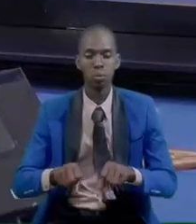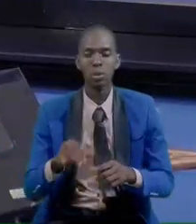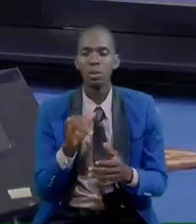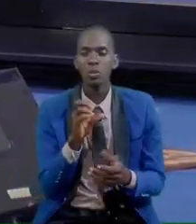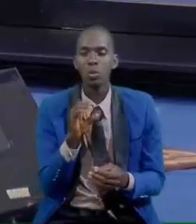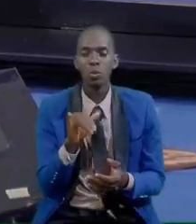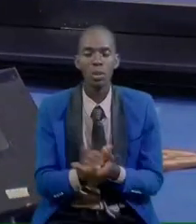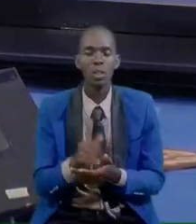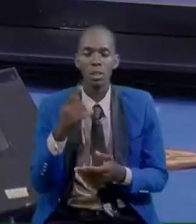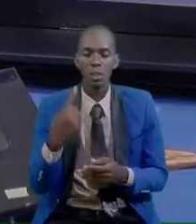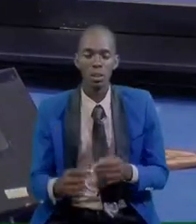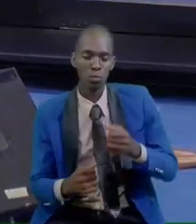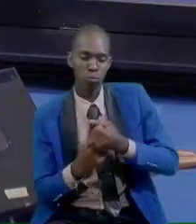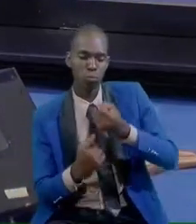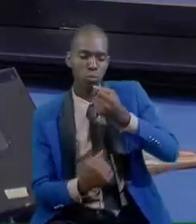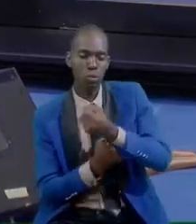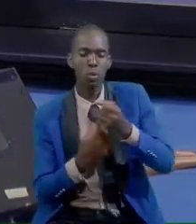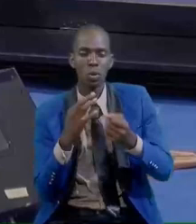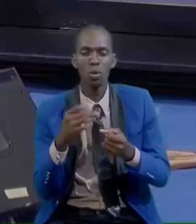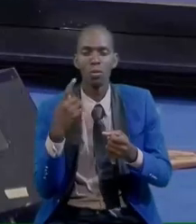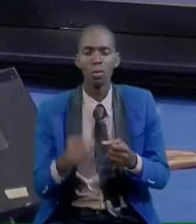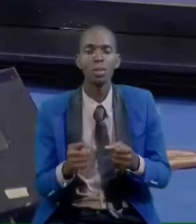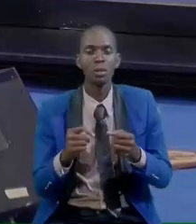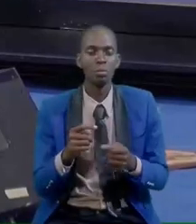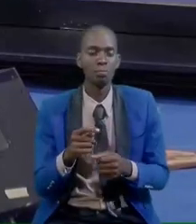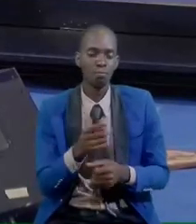de la prison furent ébranlés.